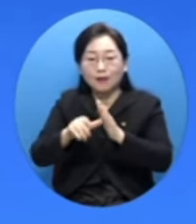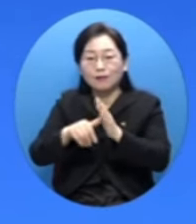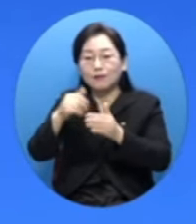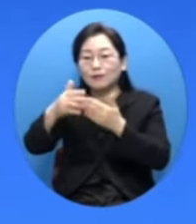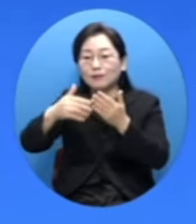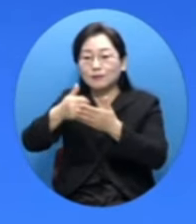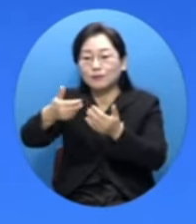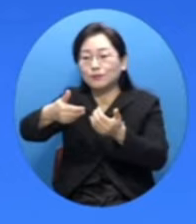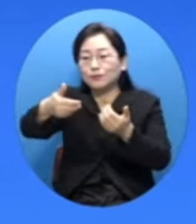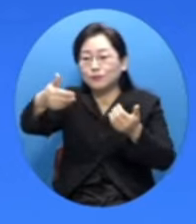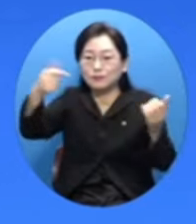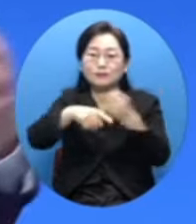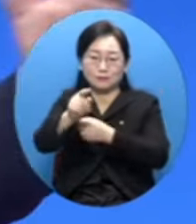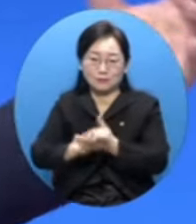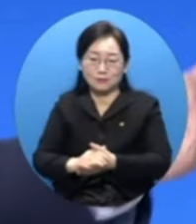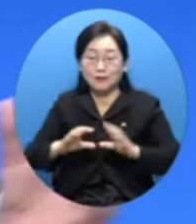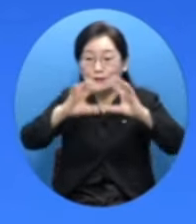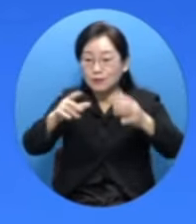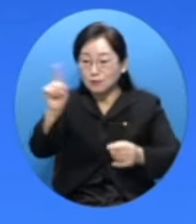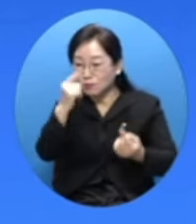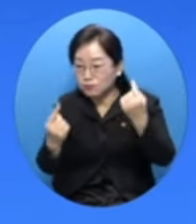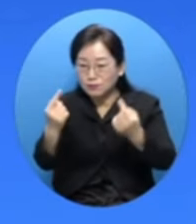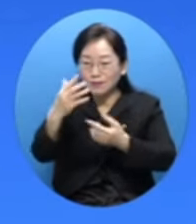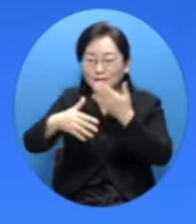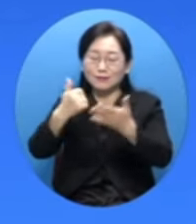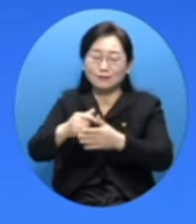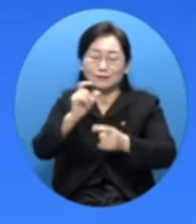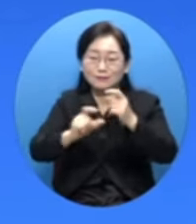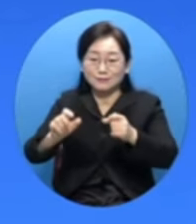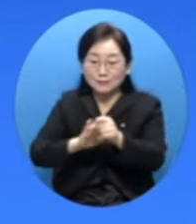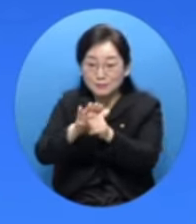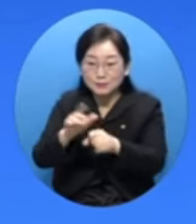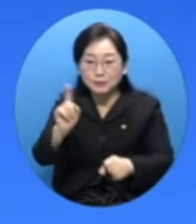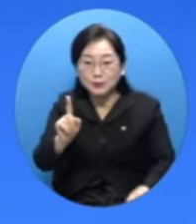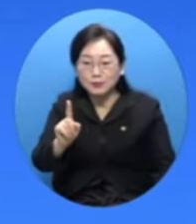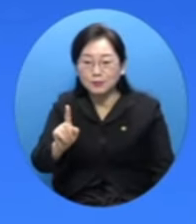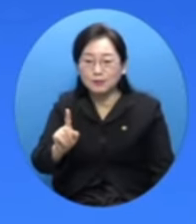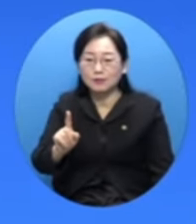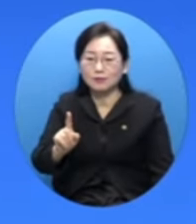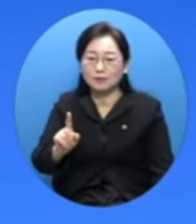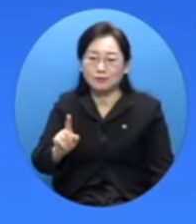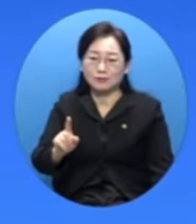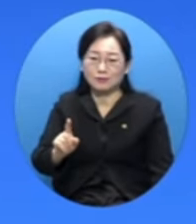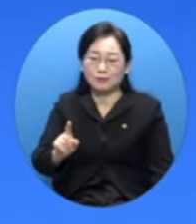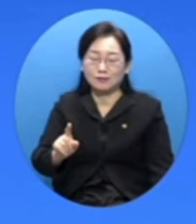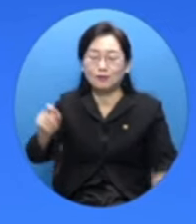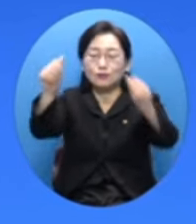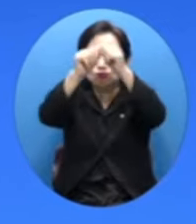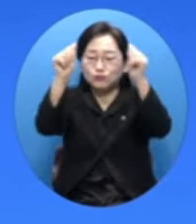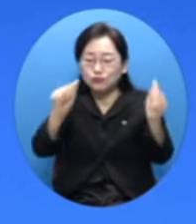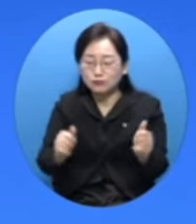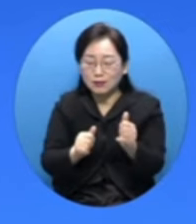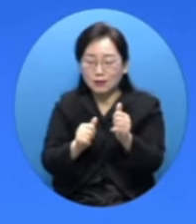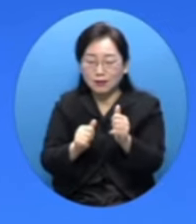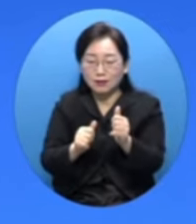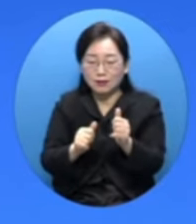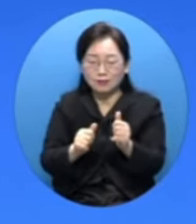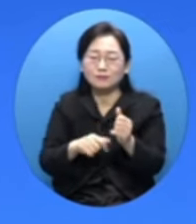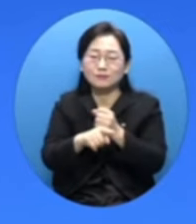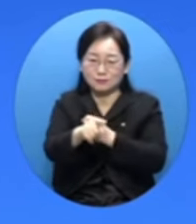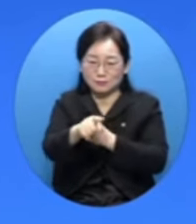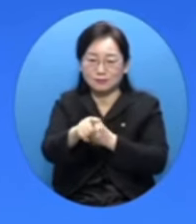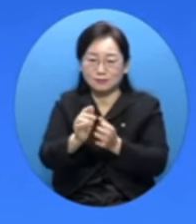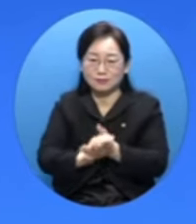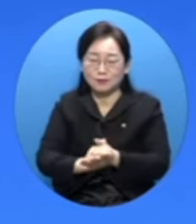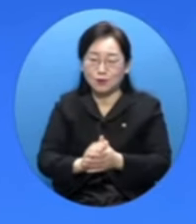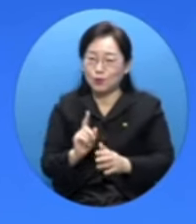만드는 것입니다. 이상 그 무엇보다도 하나님을 더 사랑하는 그 모든 것이 우리에게 우상이 되는 것입니다. 우리가